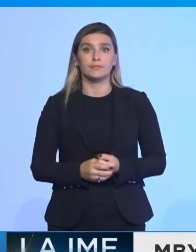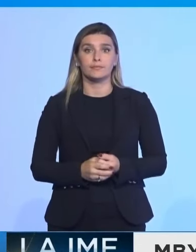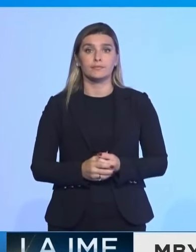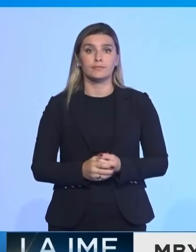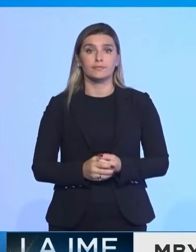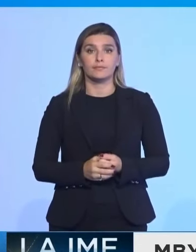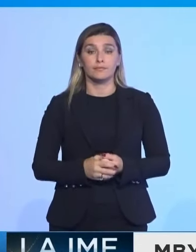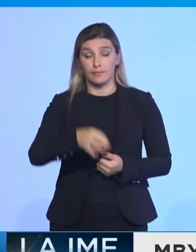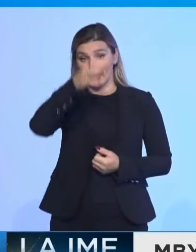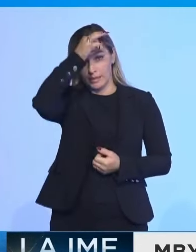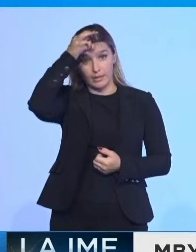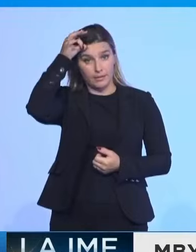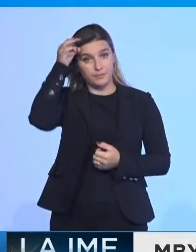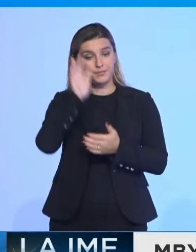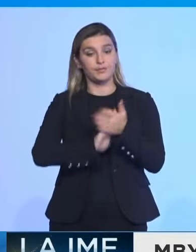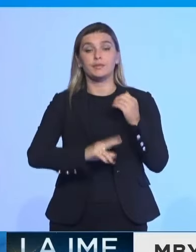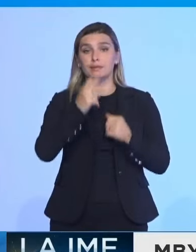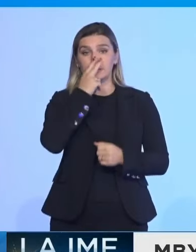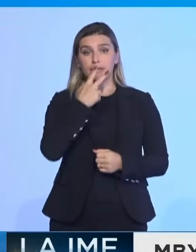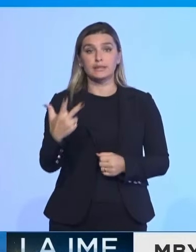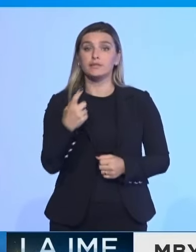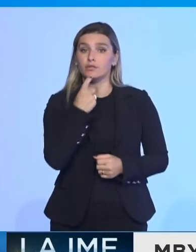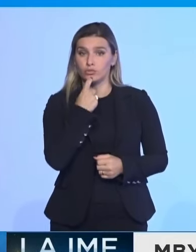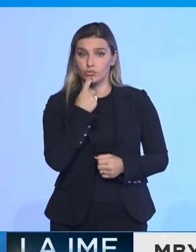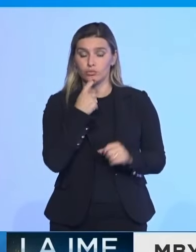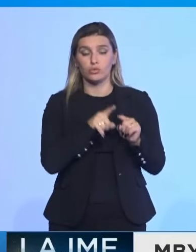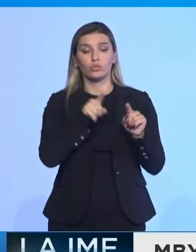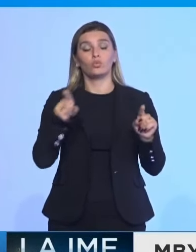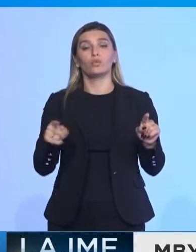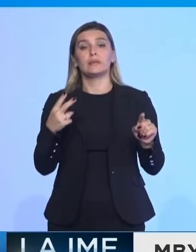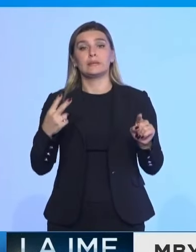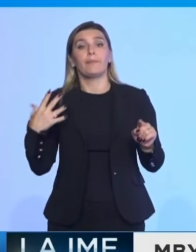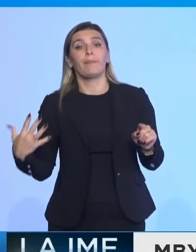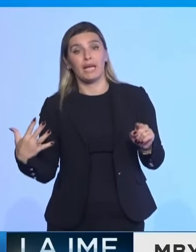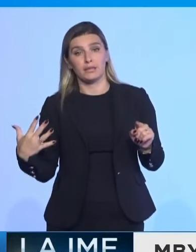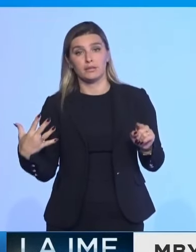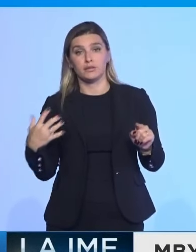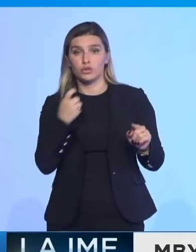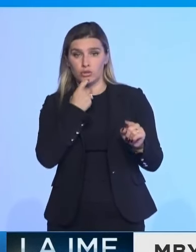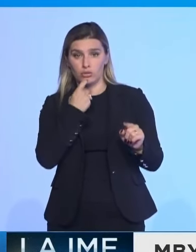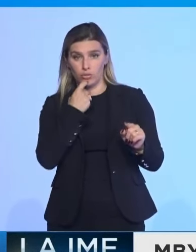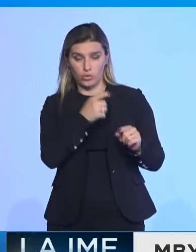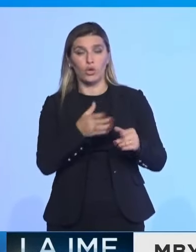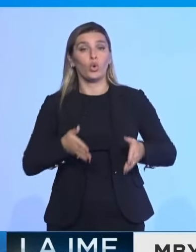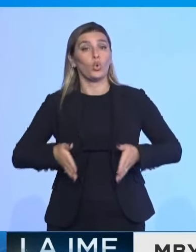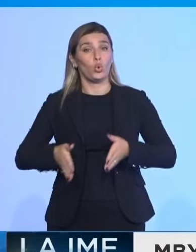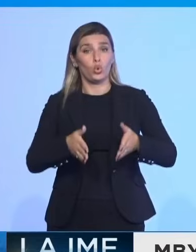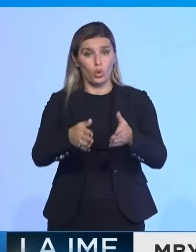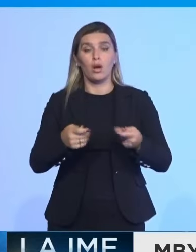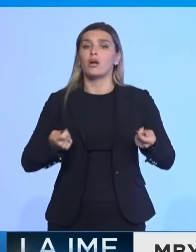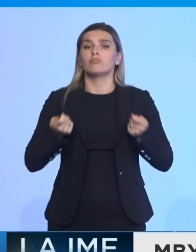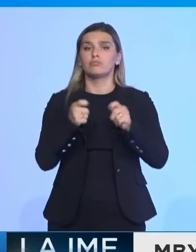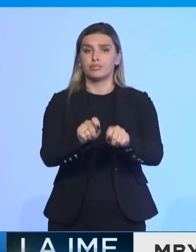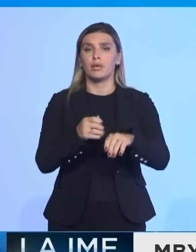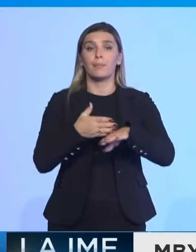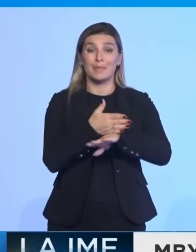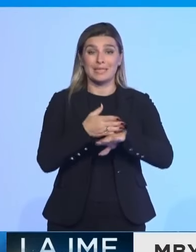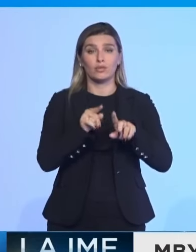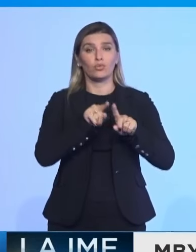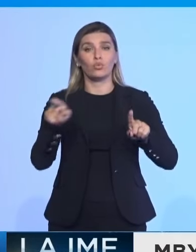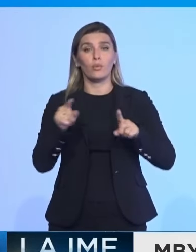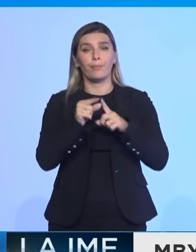Nga e hëna më 23 shtatore deri më 25 shtatore aksi rrugor Prizren Prevallë do të blokohet për shkak të